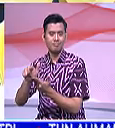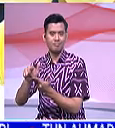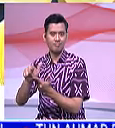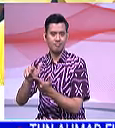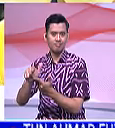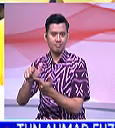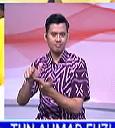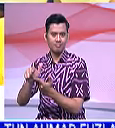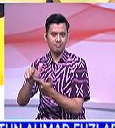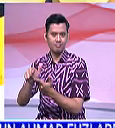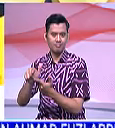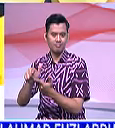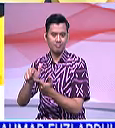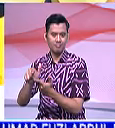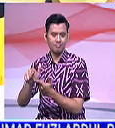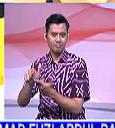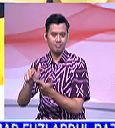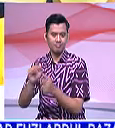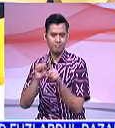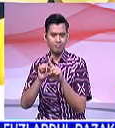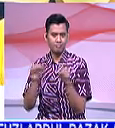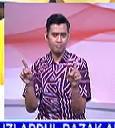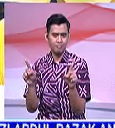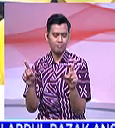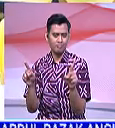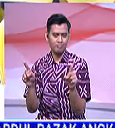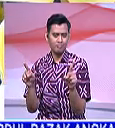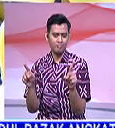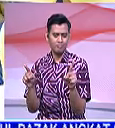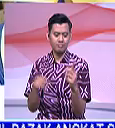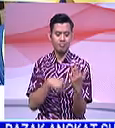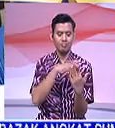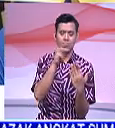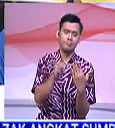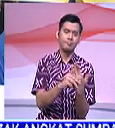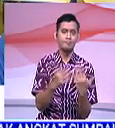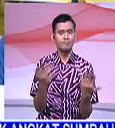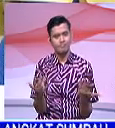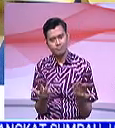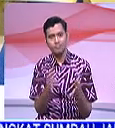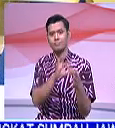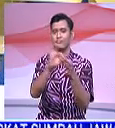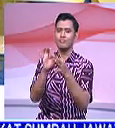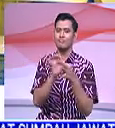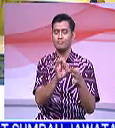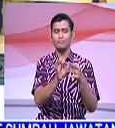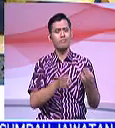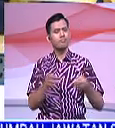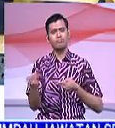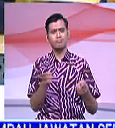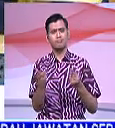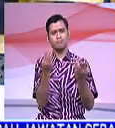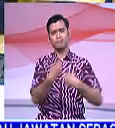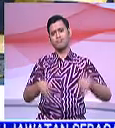yang Oke tetap JPU Bahkan ia juga Polres program yang ngetop bekerjasama dengan purusan